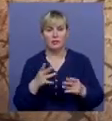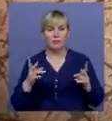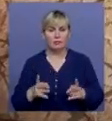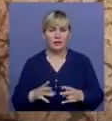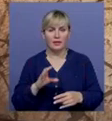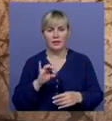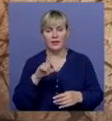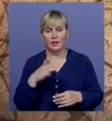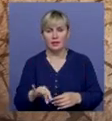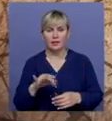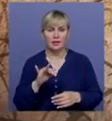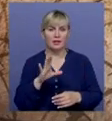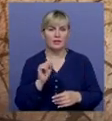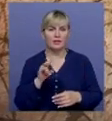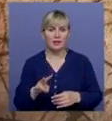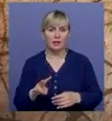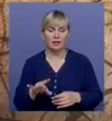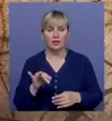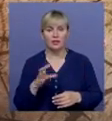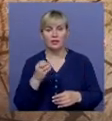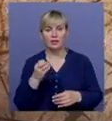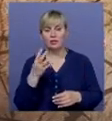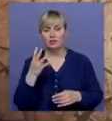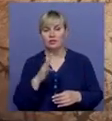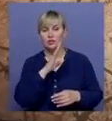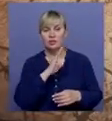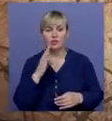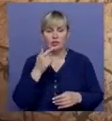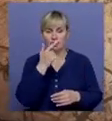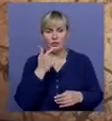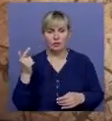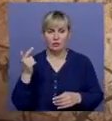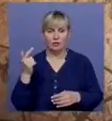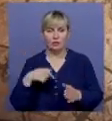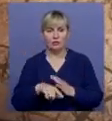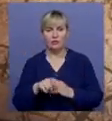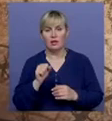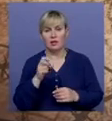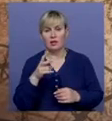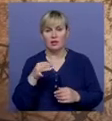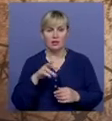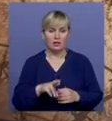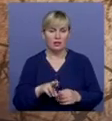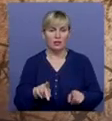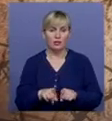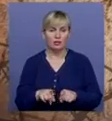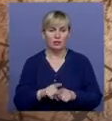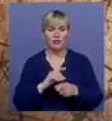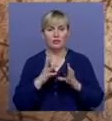Сергей Луганский и Иван Павлов. Не щадили себя и женщины-герои – Маншук Мамедова и Алия Молдагулова.